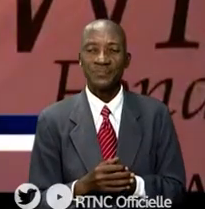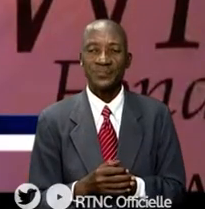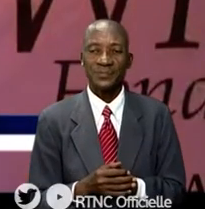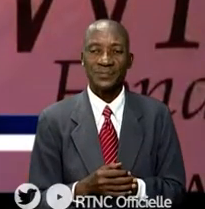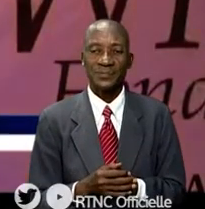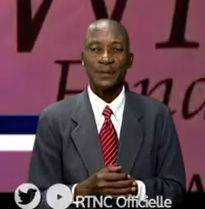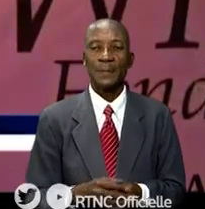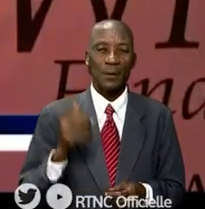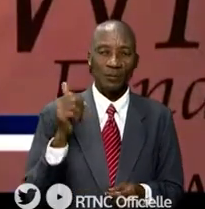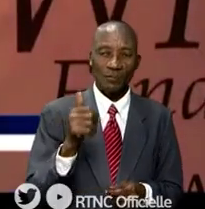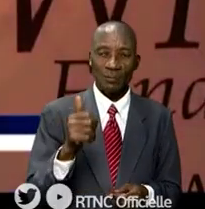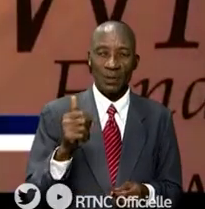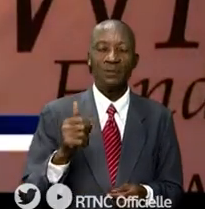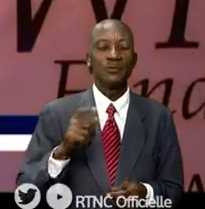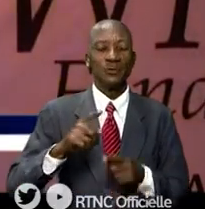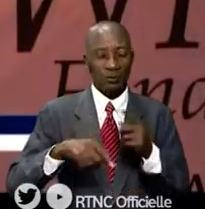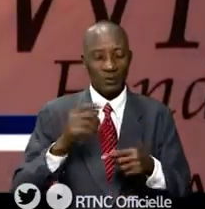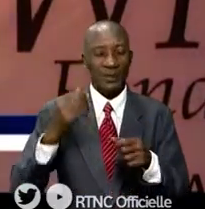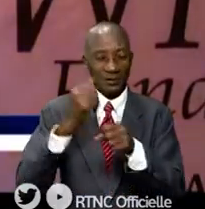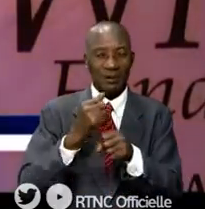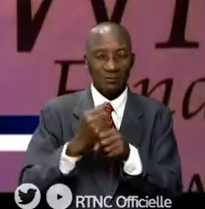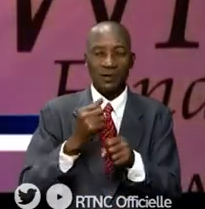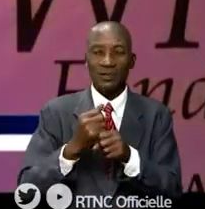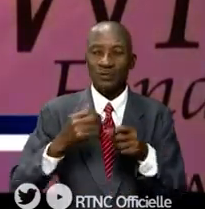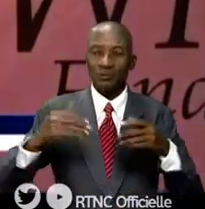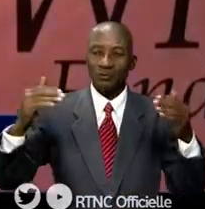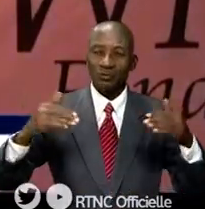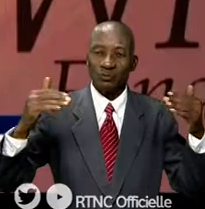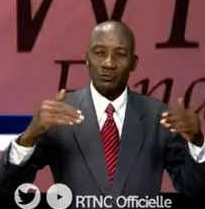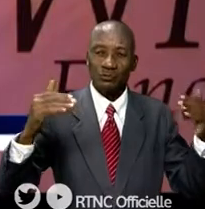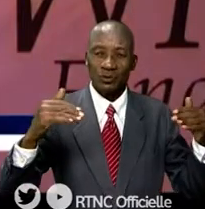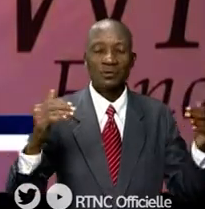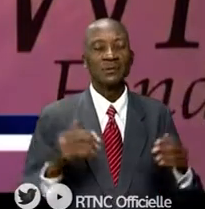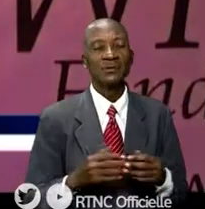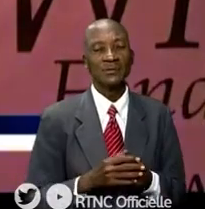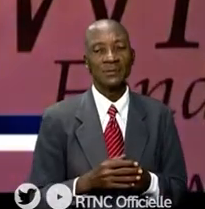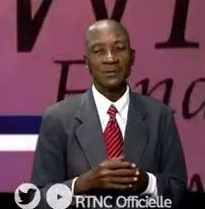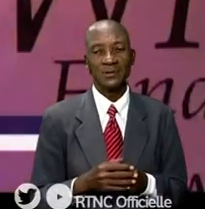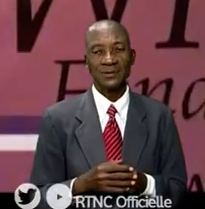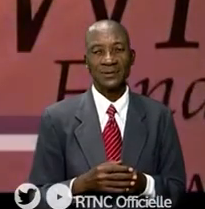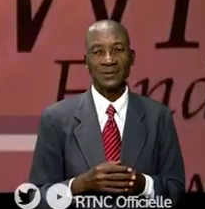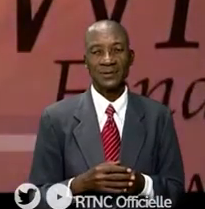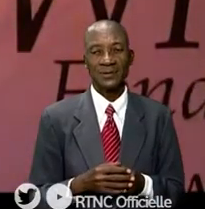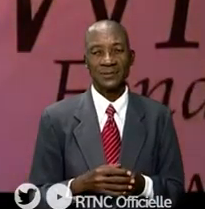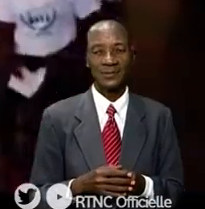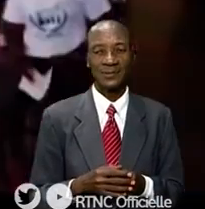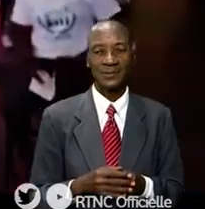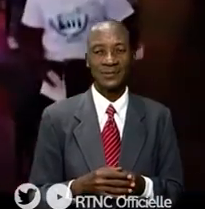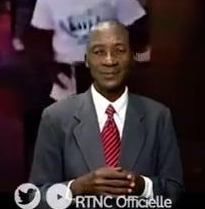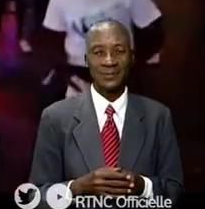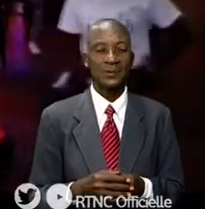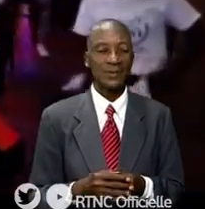300, 400, 500, 1000, 2000, 3000. Faire ce que j'aime bien appeler les concepts de kibout.